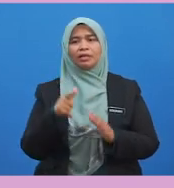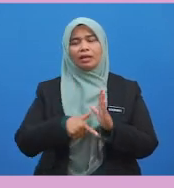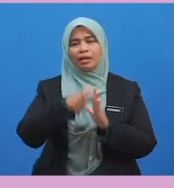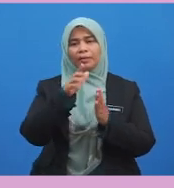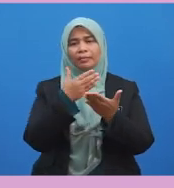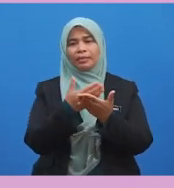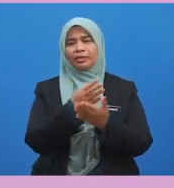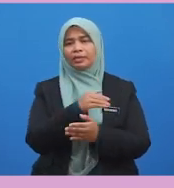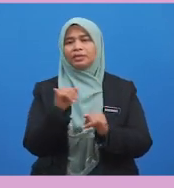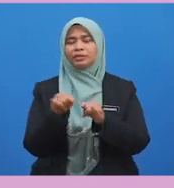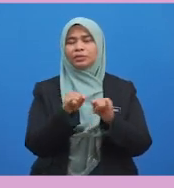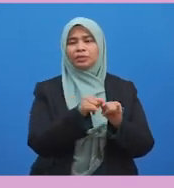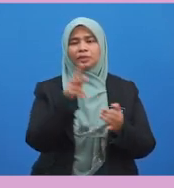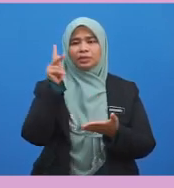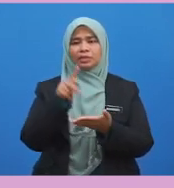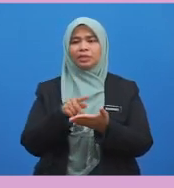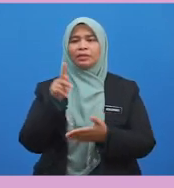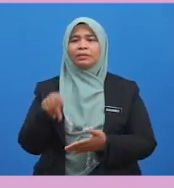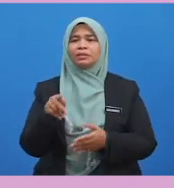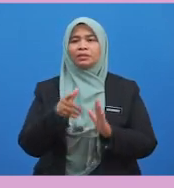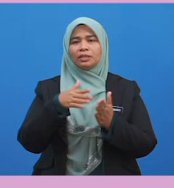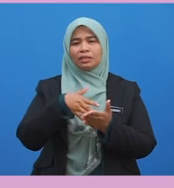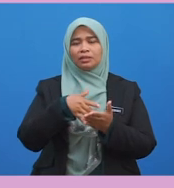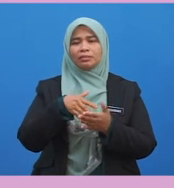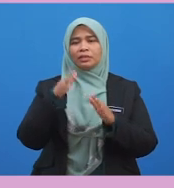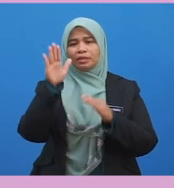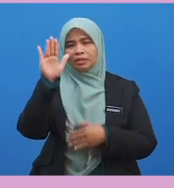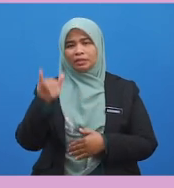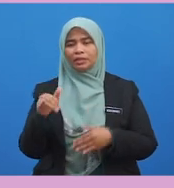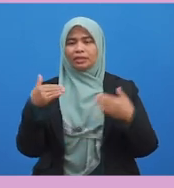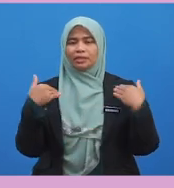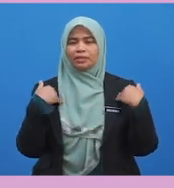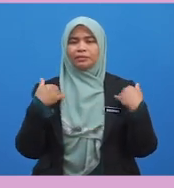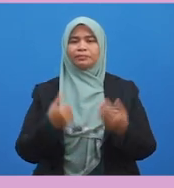baik dan juga mengenal pasti kelemahan yang ada.